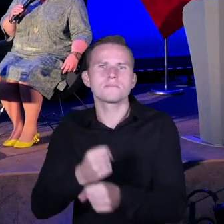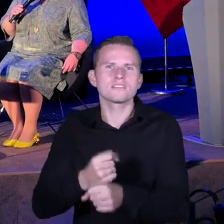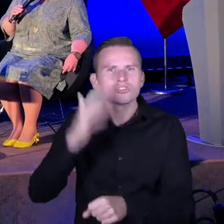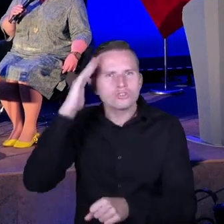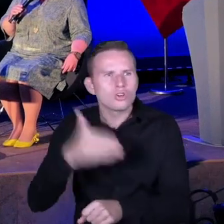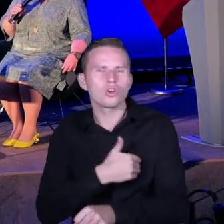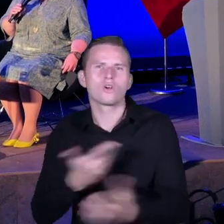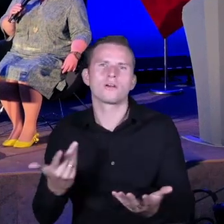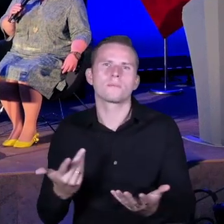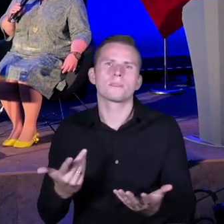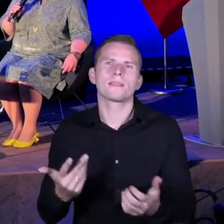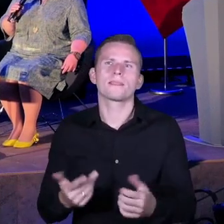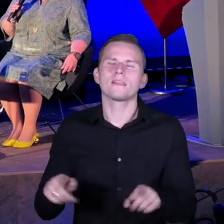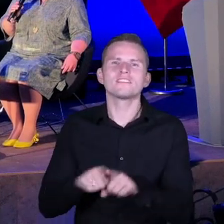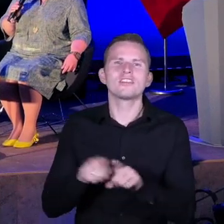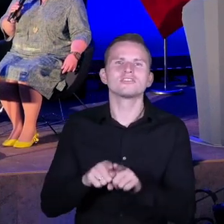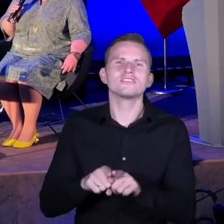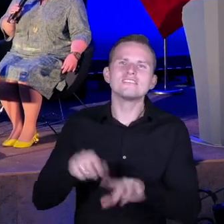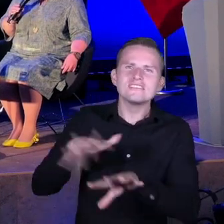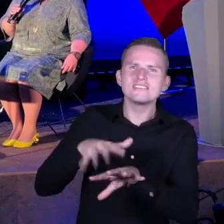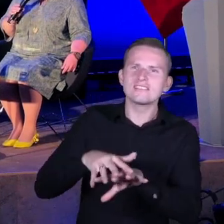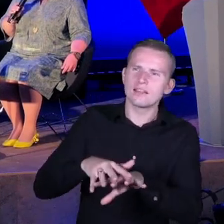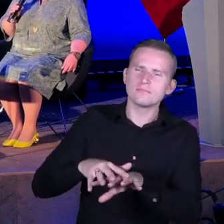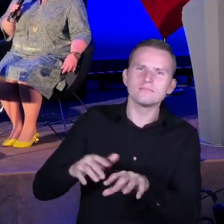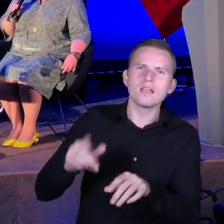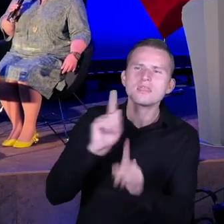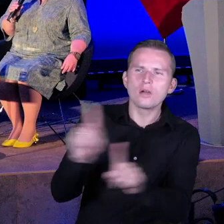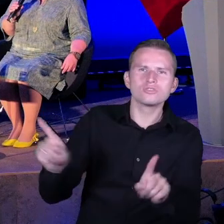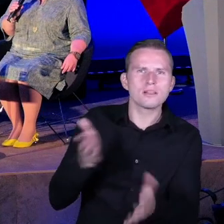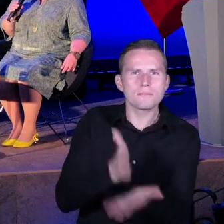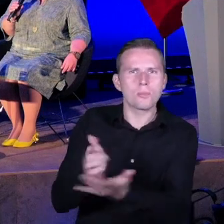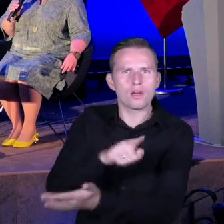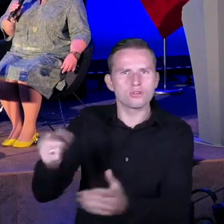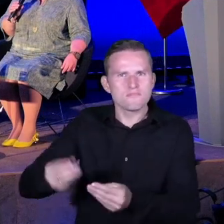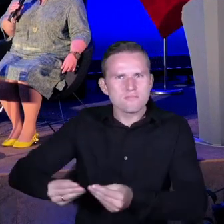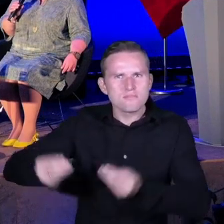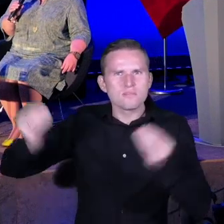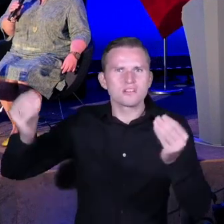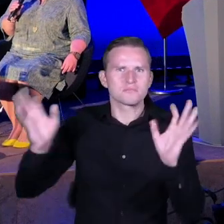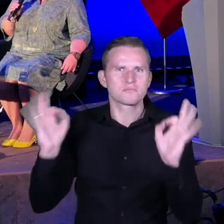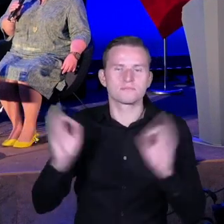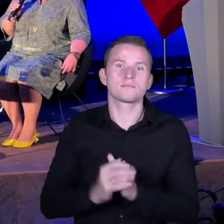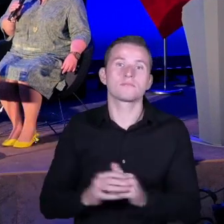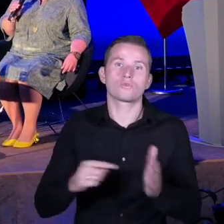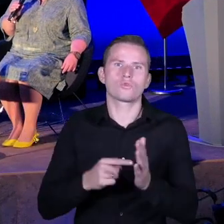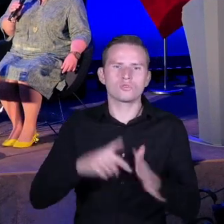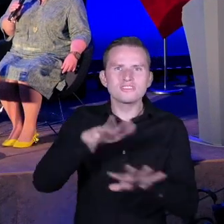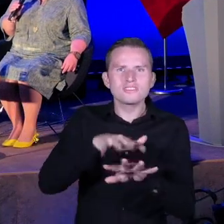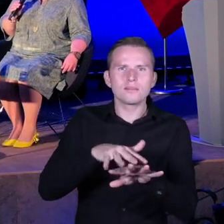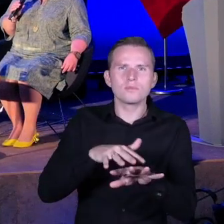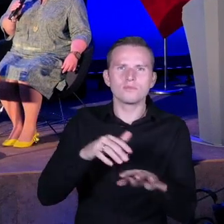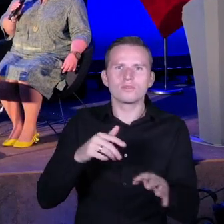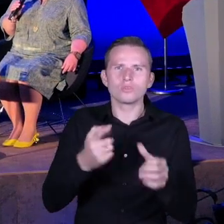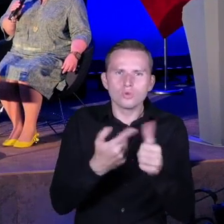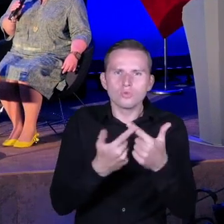wewnątrzszkolnym systemie doskonalenia nauczycieli, czyli korzystaliśmy z tego, co już jest jako systemowe rozwiązania wprowadzone, tylko